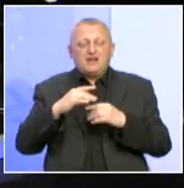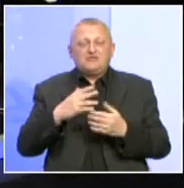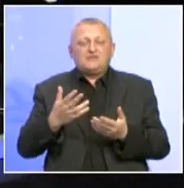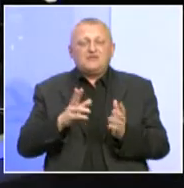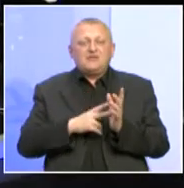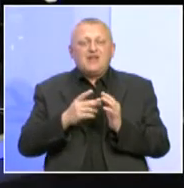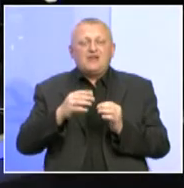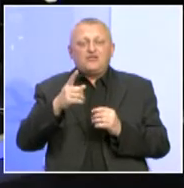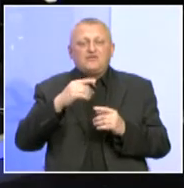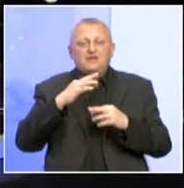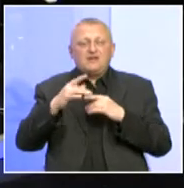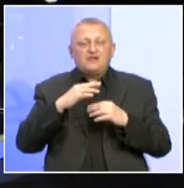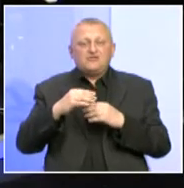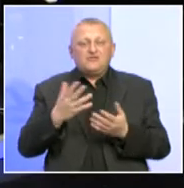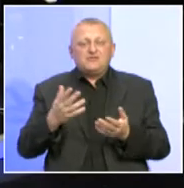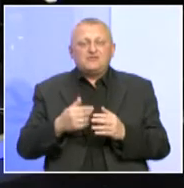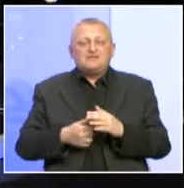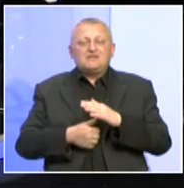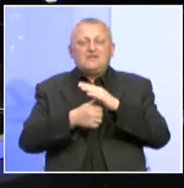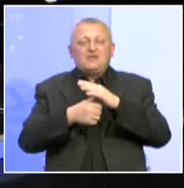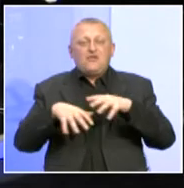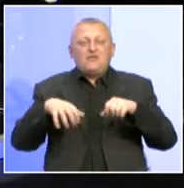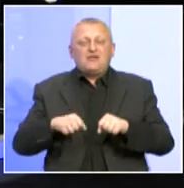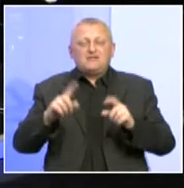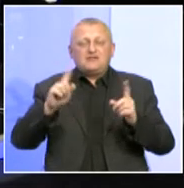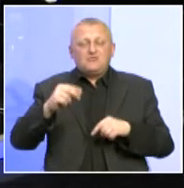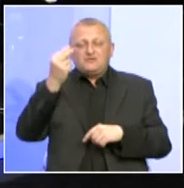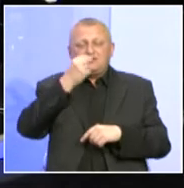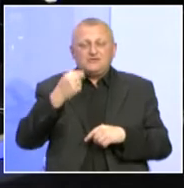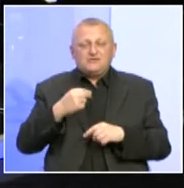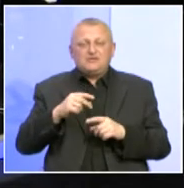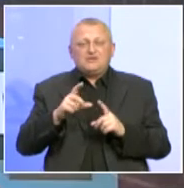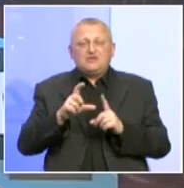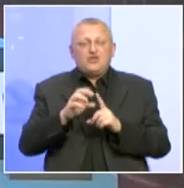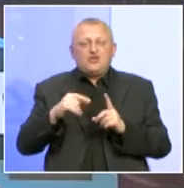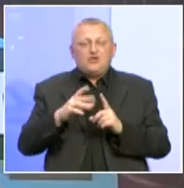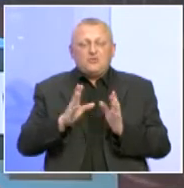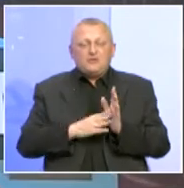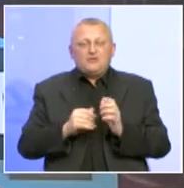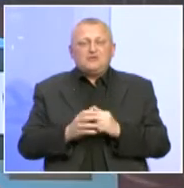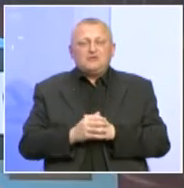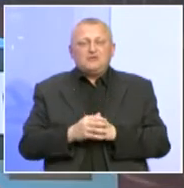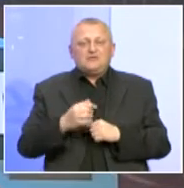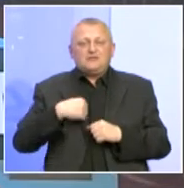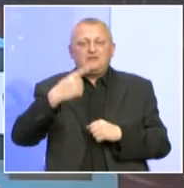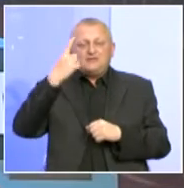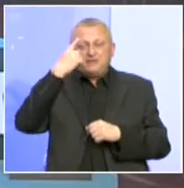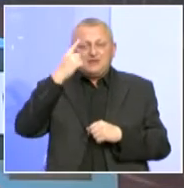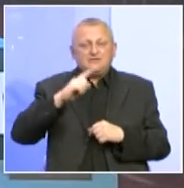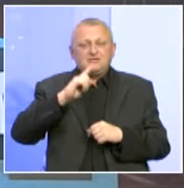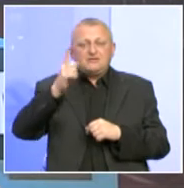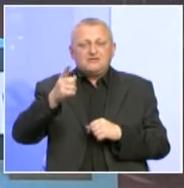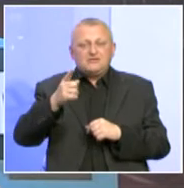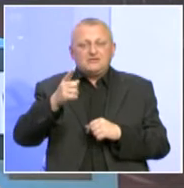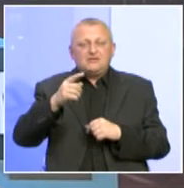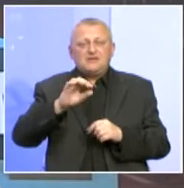NATO, razgovarate i sa vrhom vlasti u Republici Srpskoj, gospodinom Dodikom. Ja. Ja mislim da se tamo sad veže ova